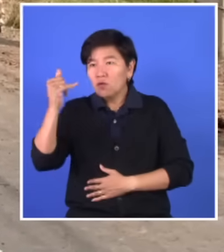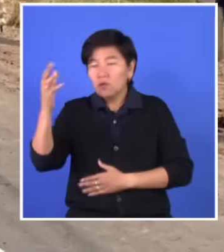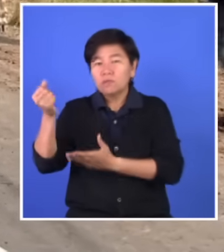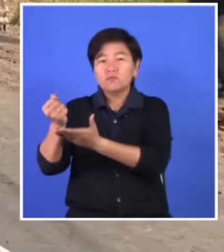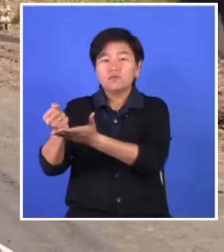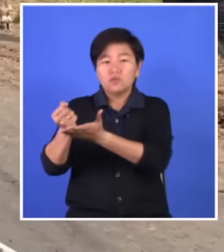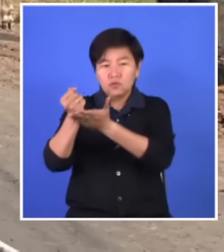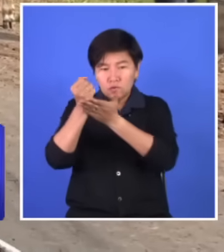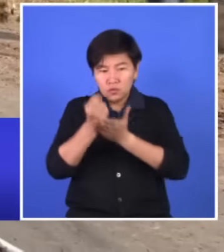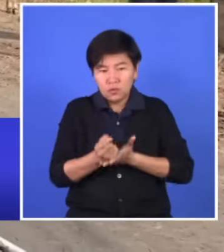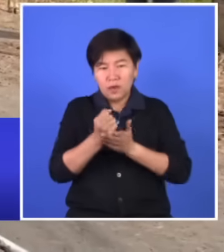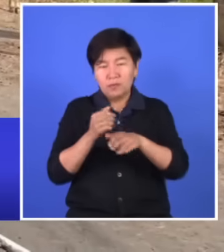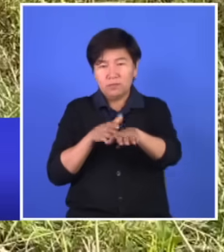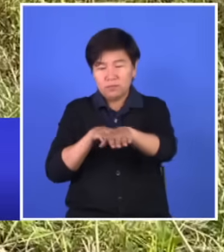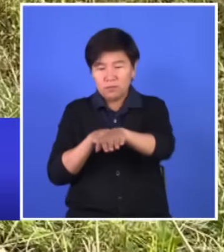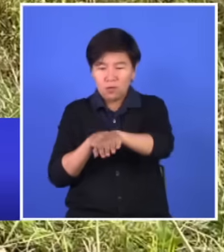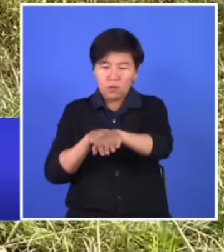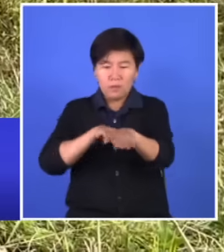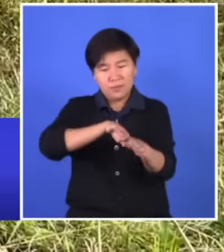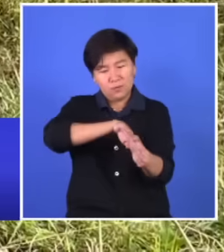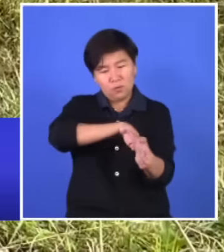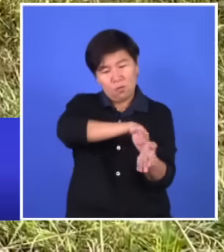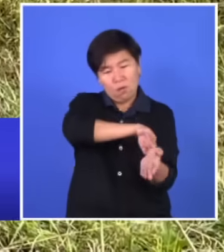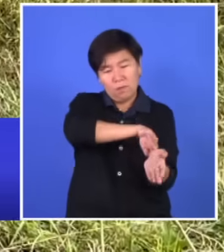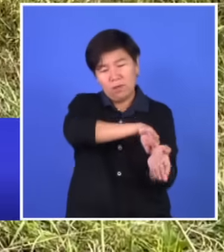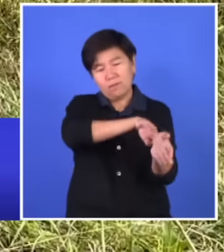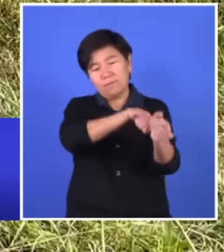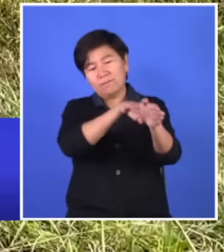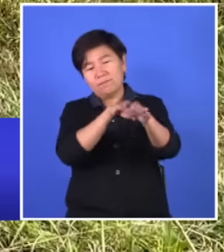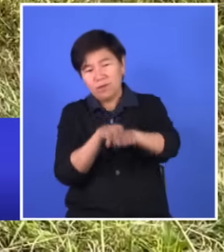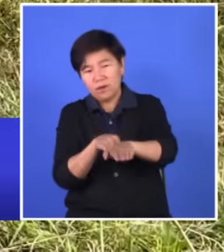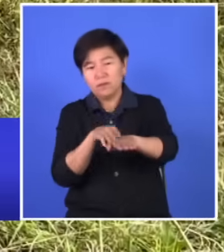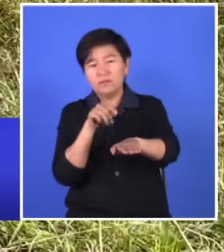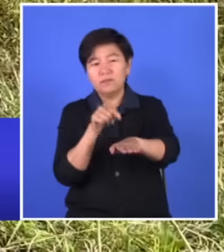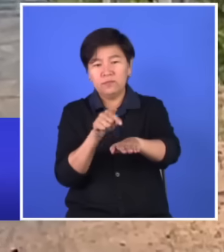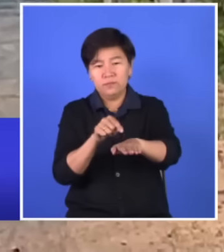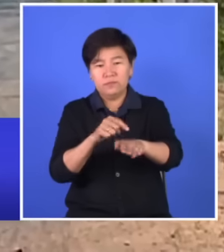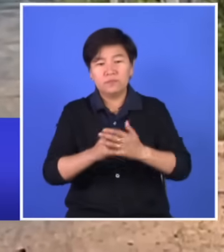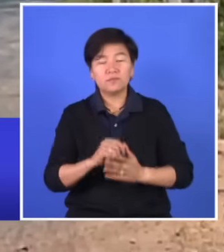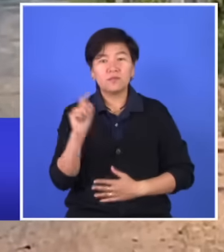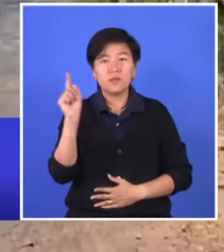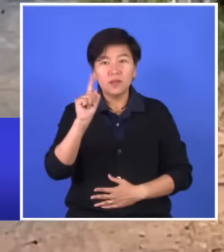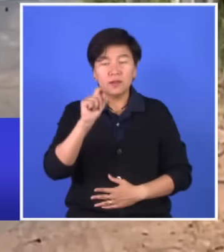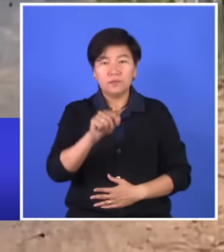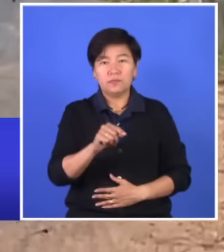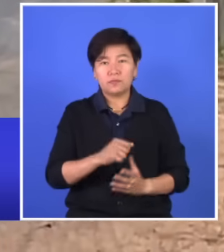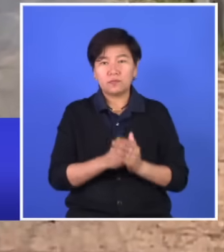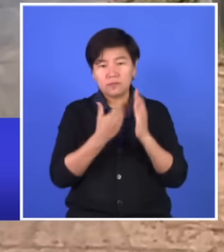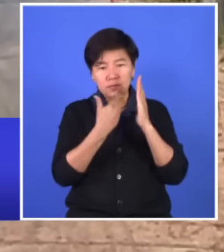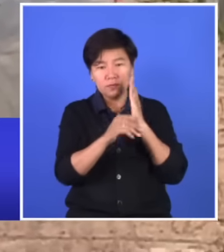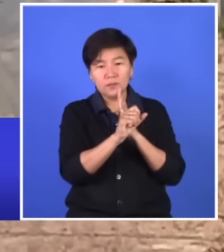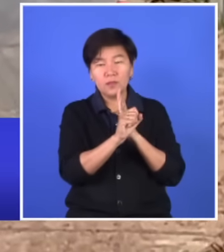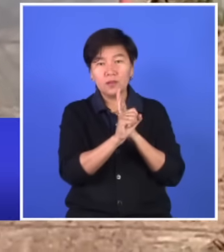พ่วงที่คว่ำเนี่ยขึ้นมาจากท้องถนนเหตุการณ์นี้เกิดขึ้นบริเวณถนนช่วงบ้านหนองห้างอำเภออุทุมพรพิสัยจังหวัดศรีสะเกษนะ